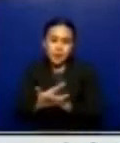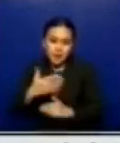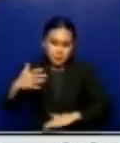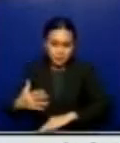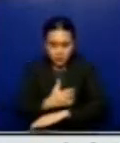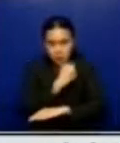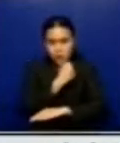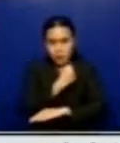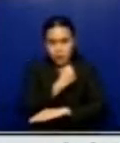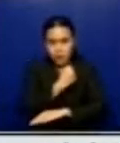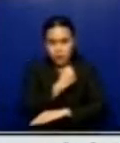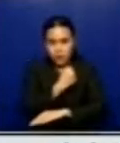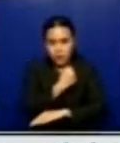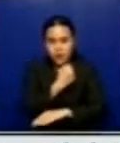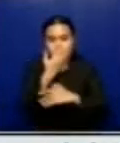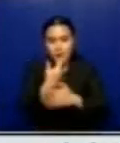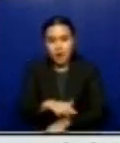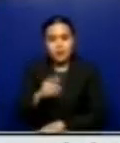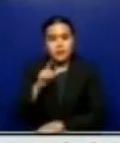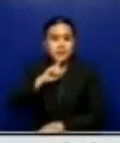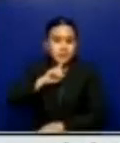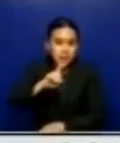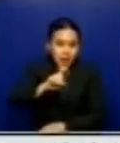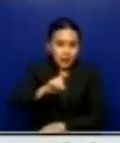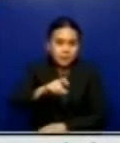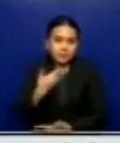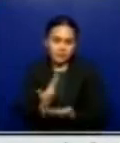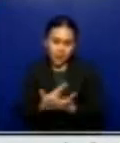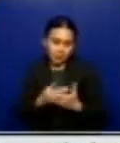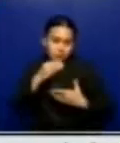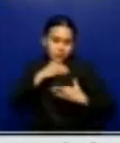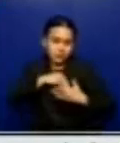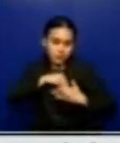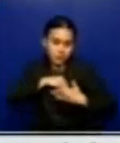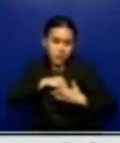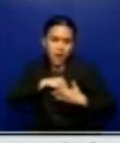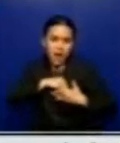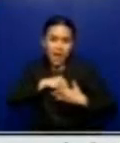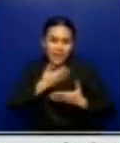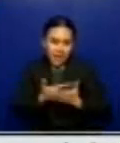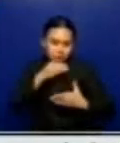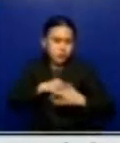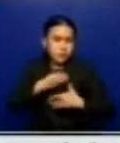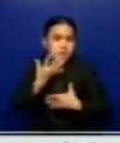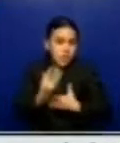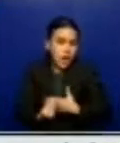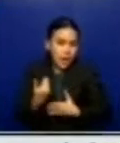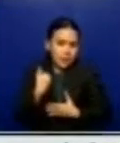ชลประทานถามว่ากำไรที่เหลือมันไปไหนมีไหม